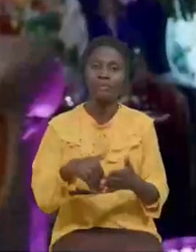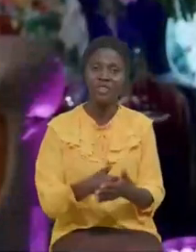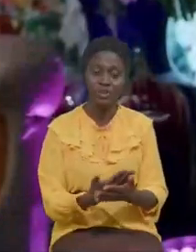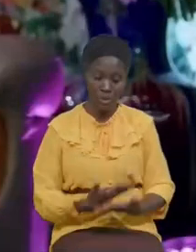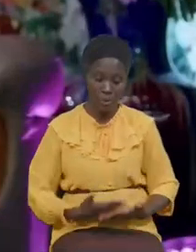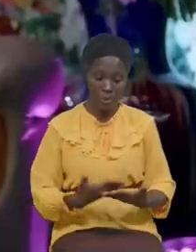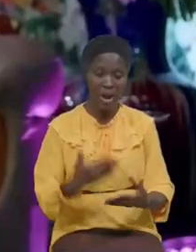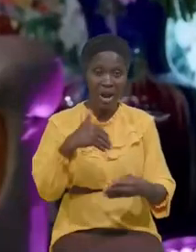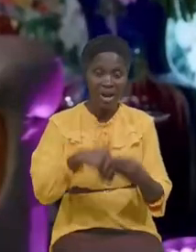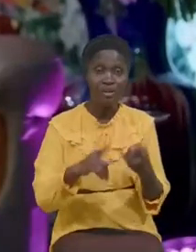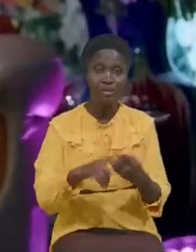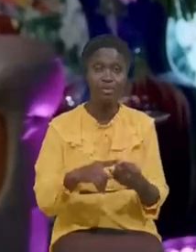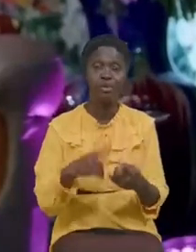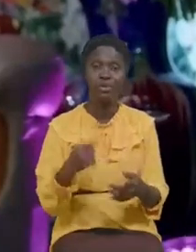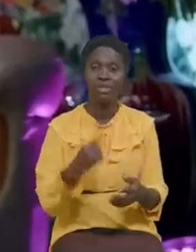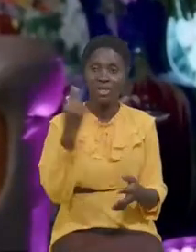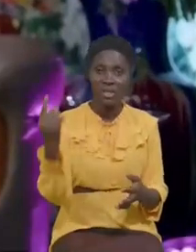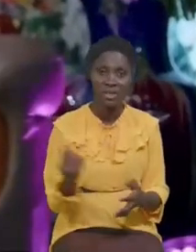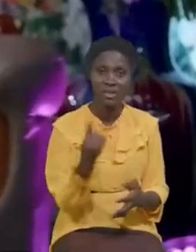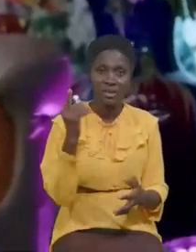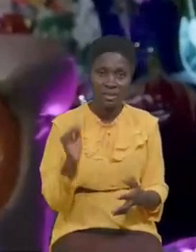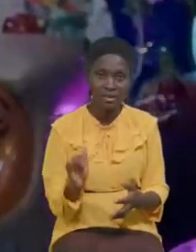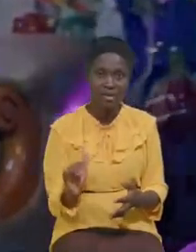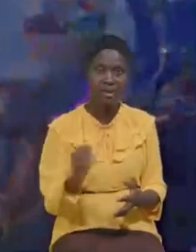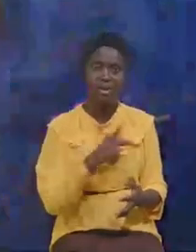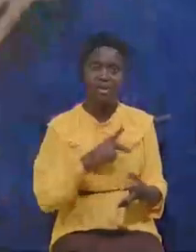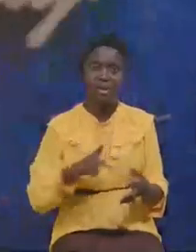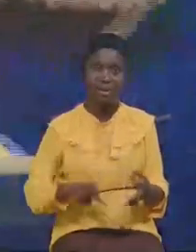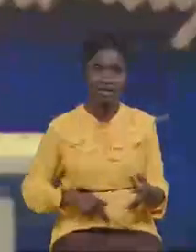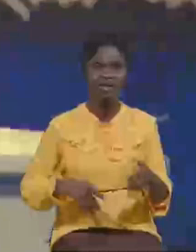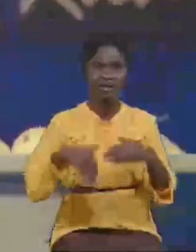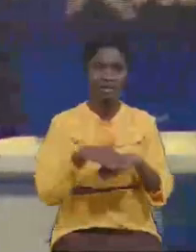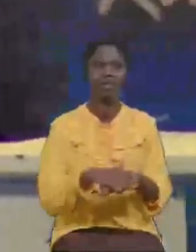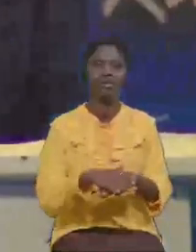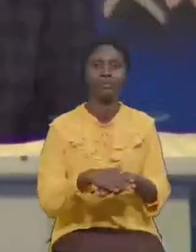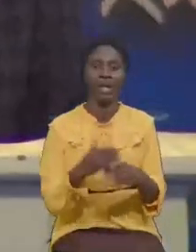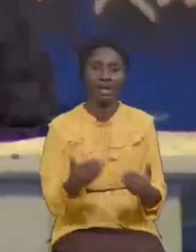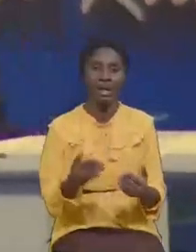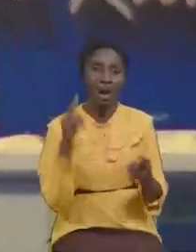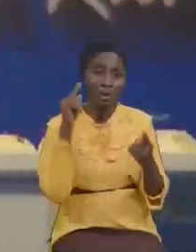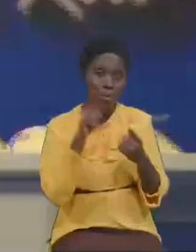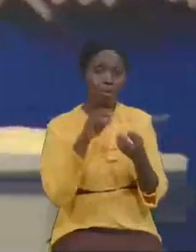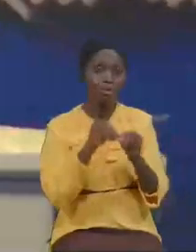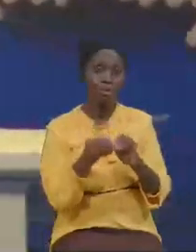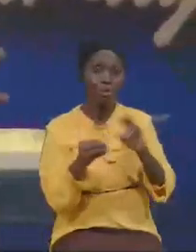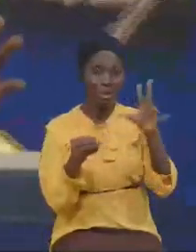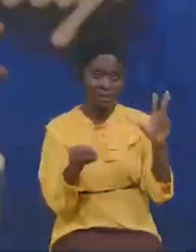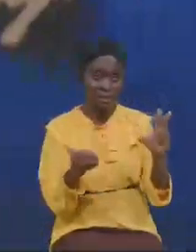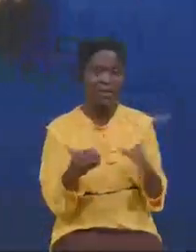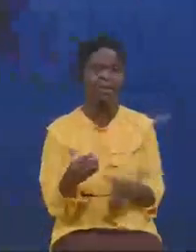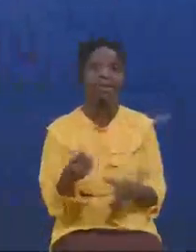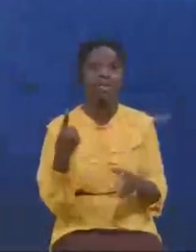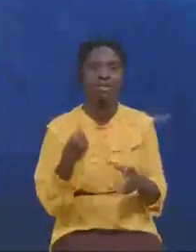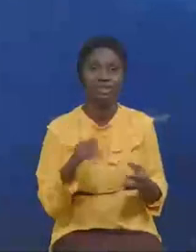naissance dans le royaume éternel. Je vais au troisième point maintenant. Les droits